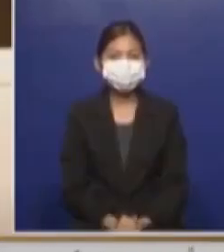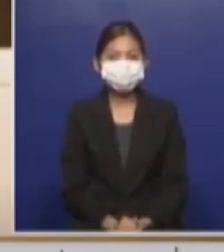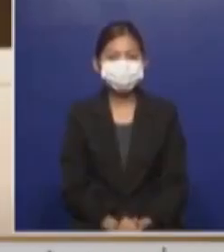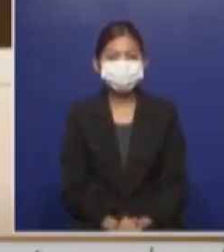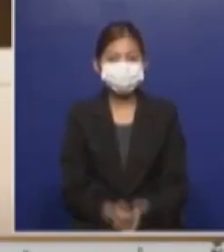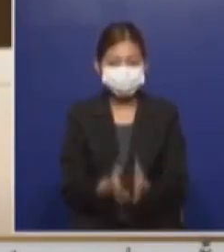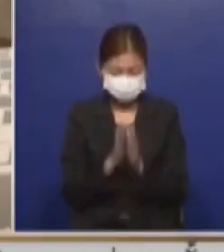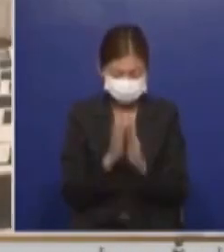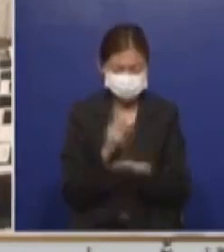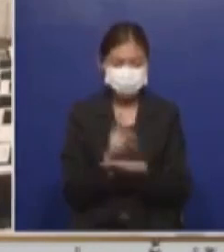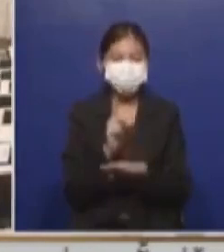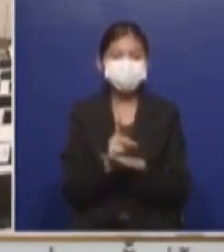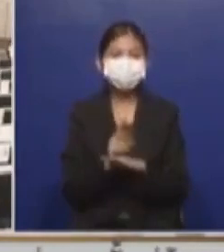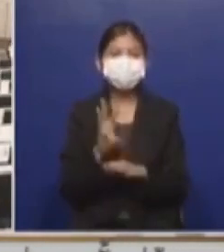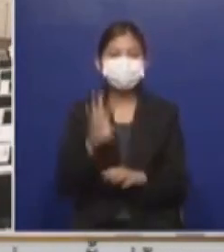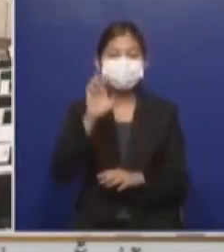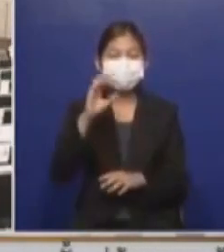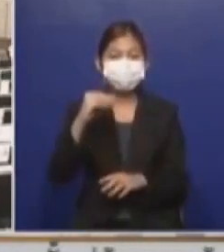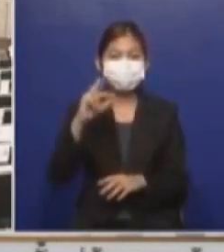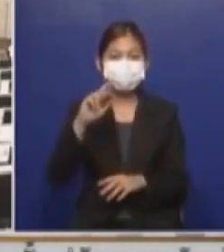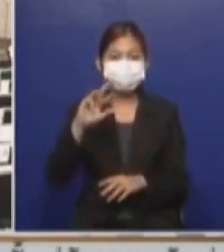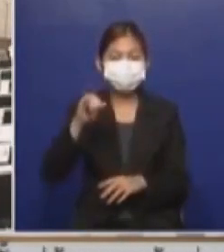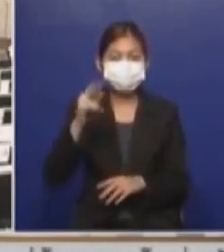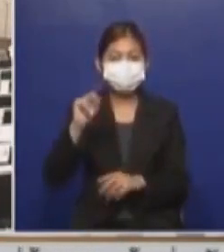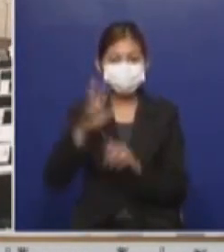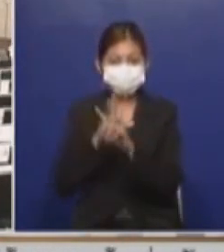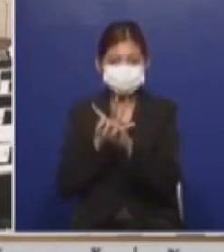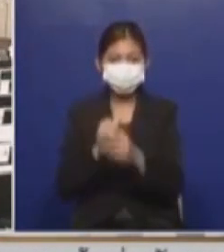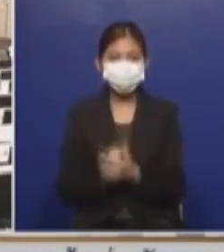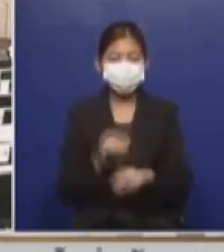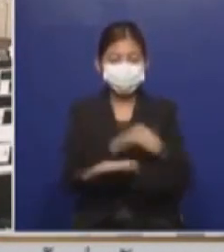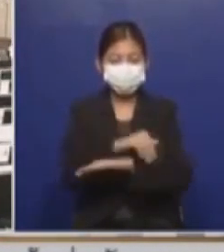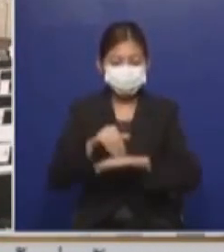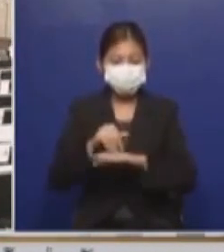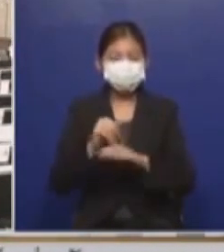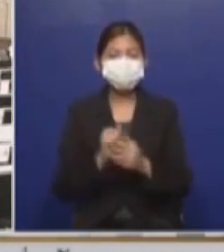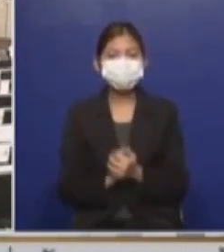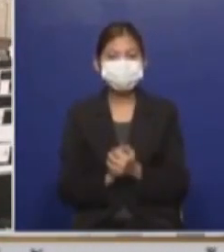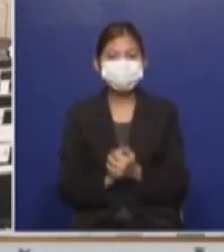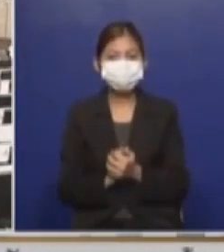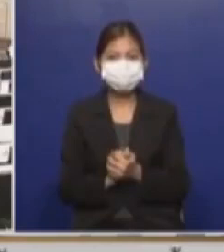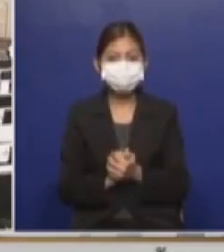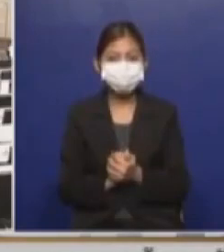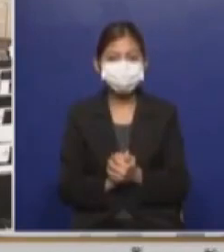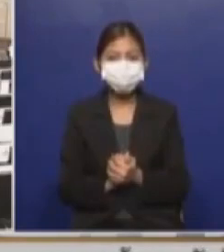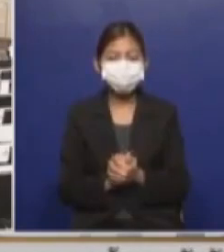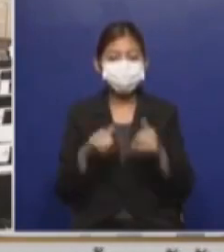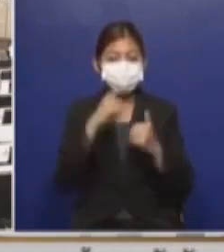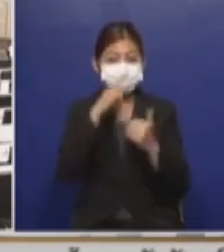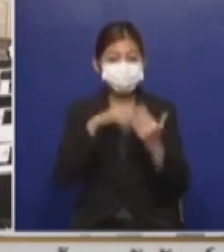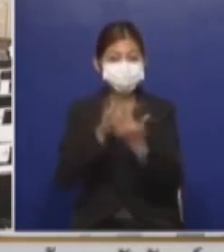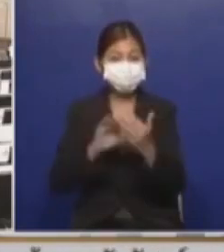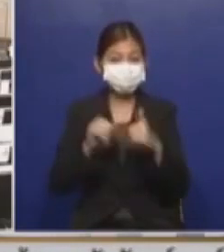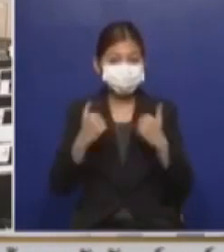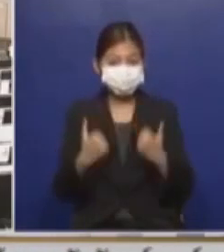ท่านประธานที่เคารพครับผมวิโรจน์ลักษณอดิสรนะครับสมาชิกสภาผู้แทนราษฎรแบบบัญชีรายชื่อพรรคก้าวไกลประเทศไทยครับพบ